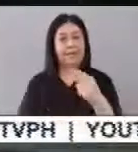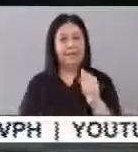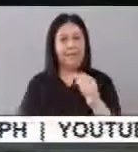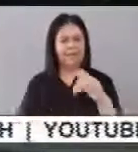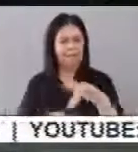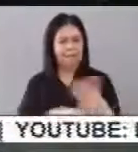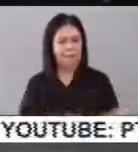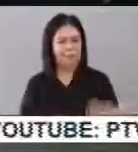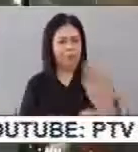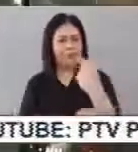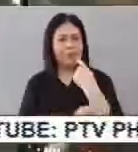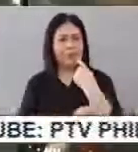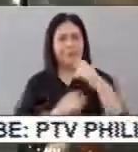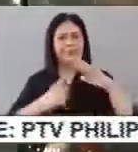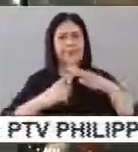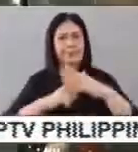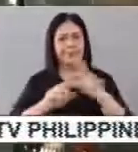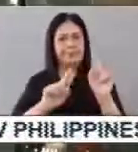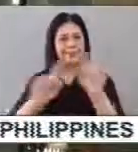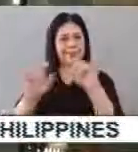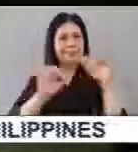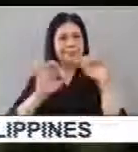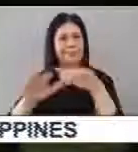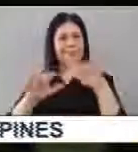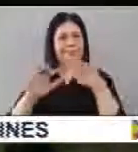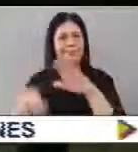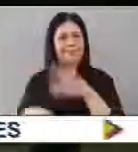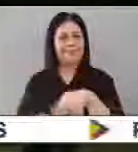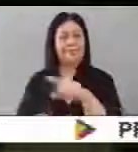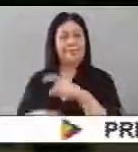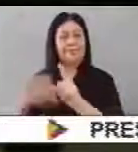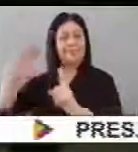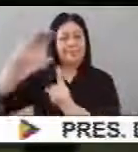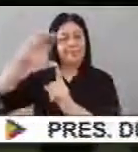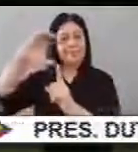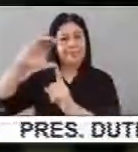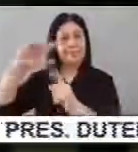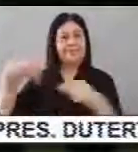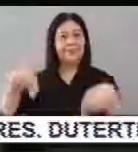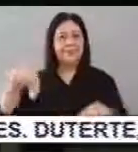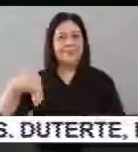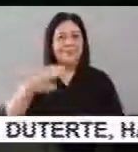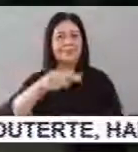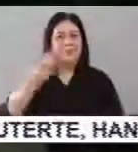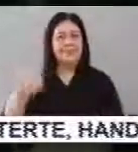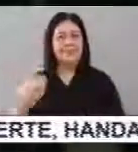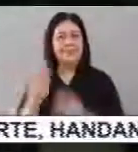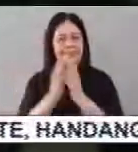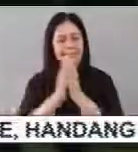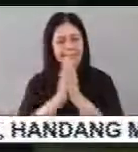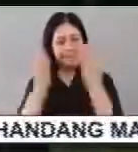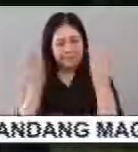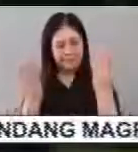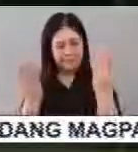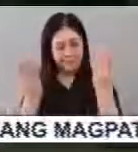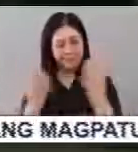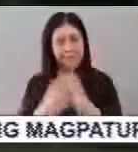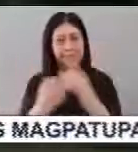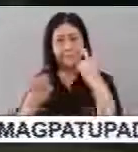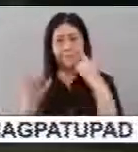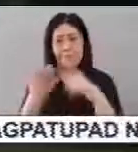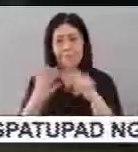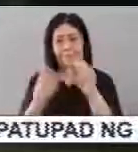nang dumating ang mga magdadasal sa Golden Mosque para sa pagunita ng Eid al-Adha. Ang ilan ay kasama pa ang kanilang